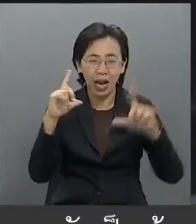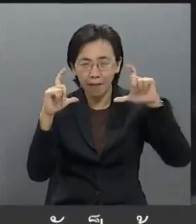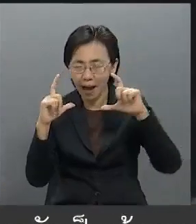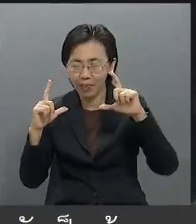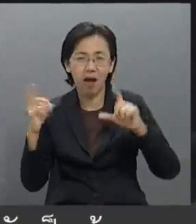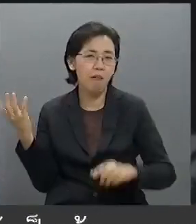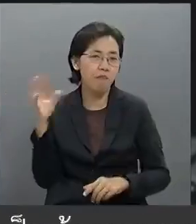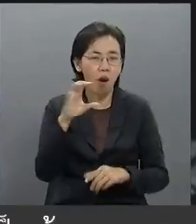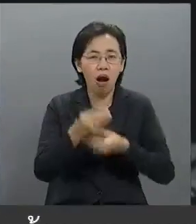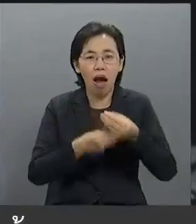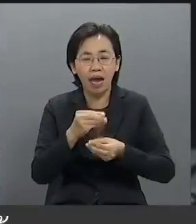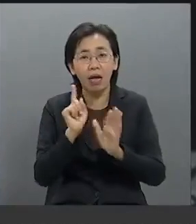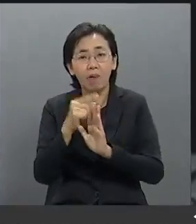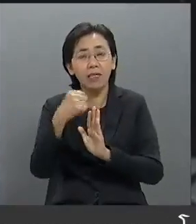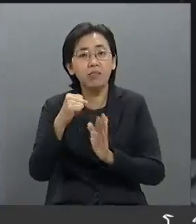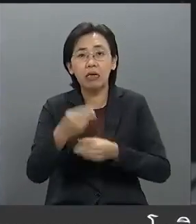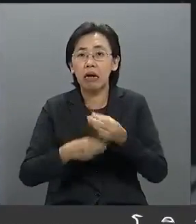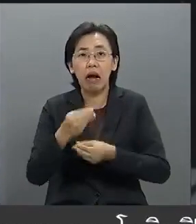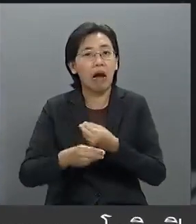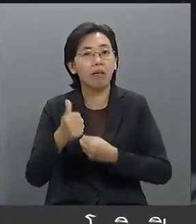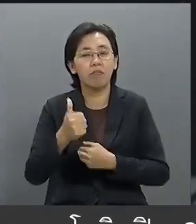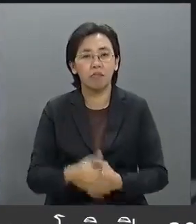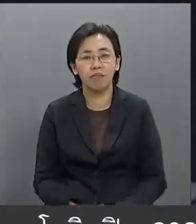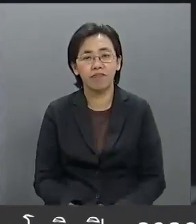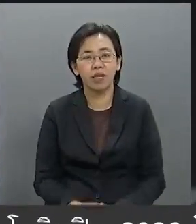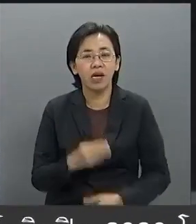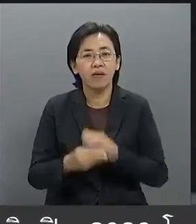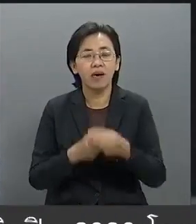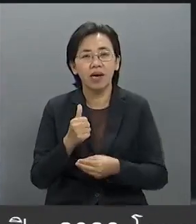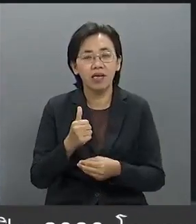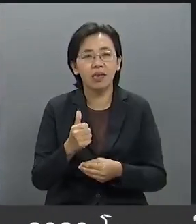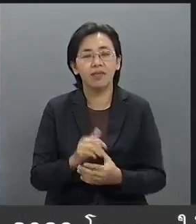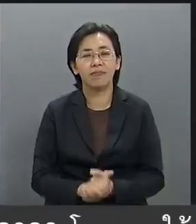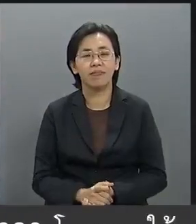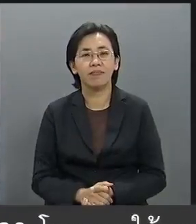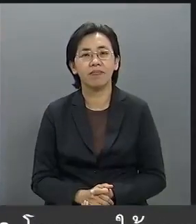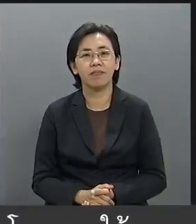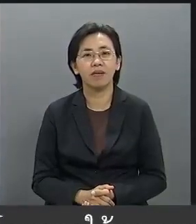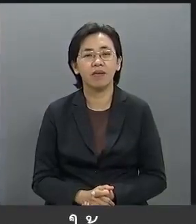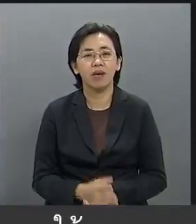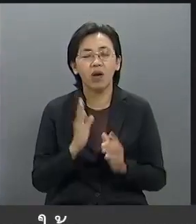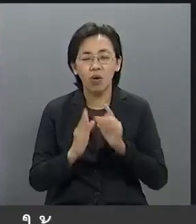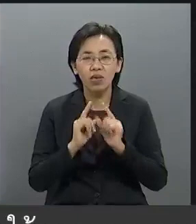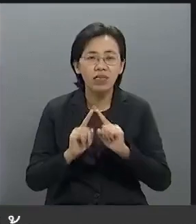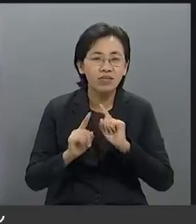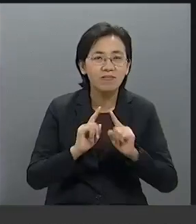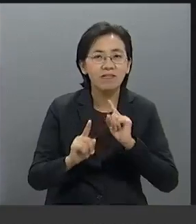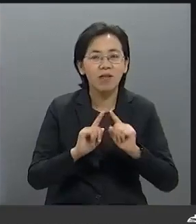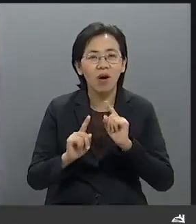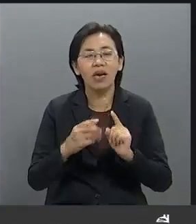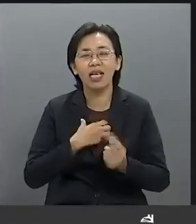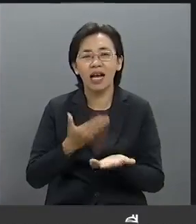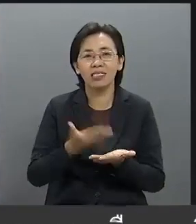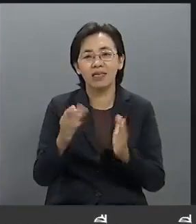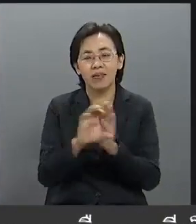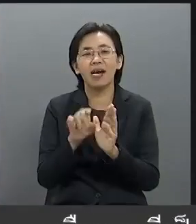นาทีก็ขายได้เลยครับแล้วก็หลังจากนั้นก็มีคนมาติดต่อจะซื้อภาพนี้ครับ